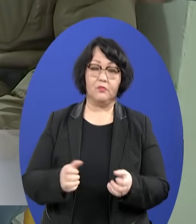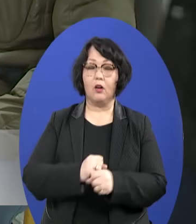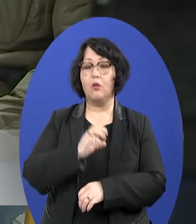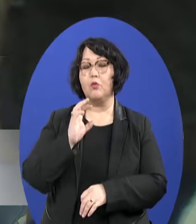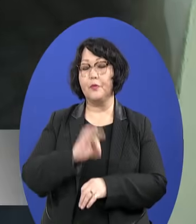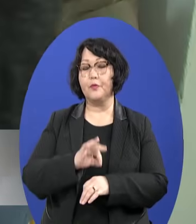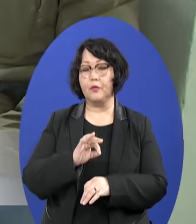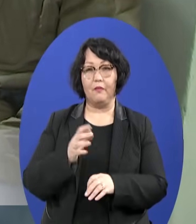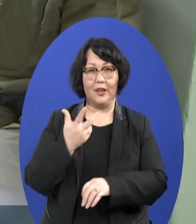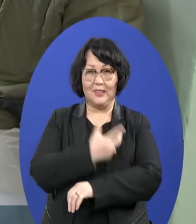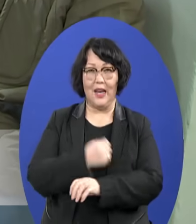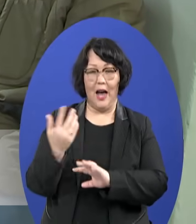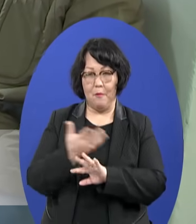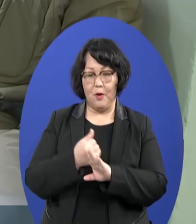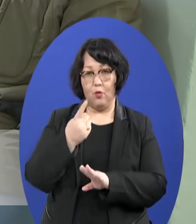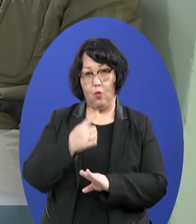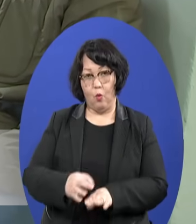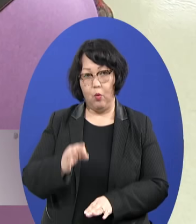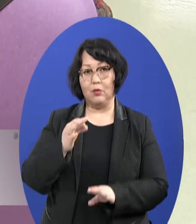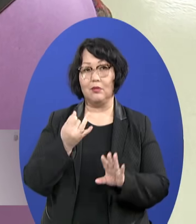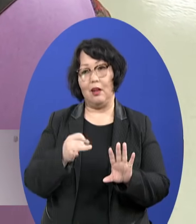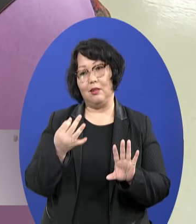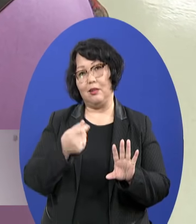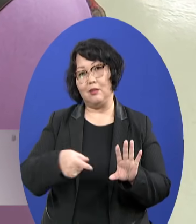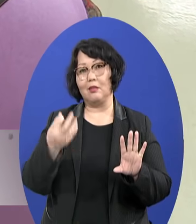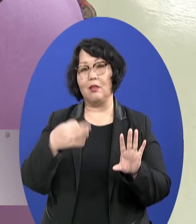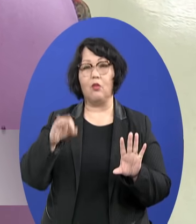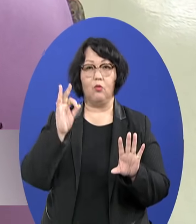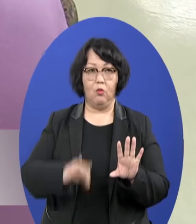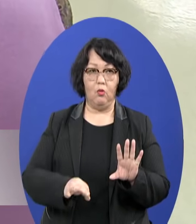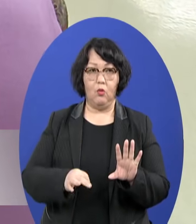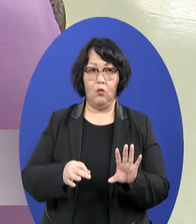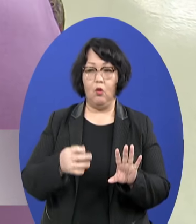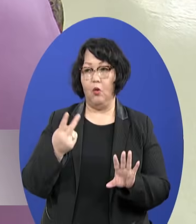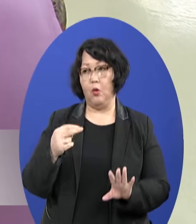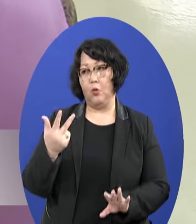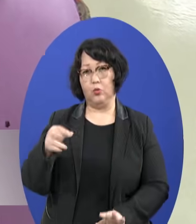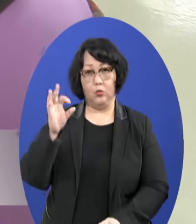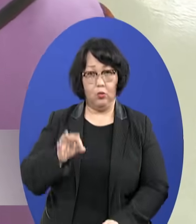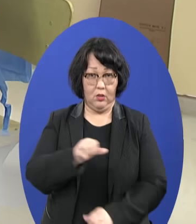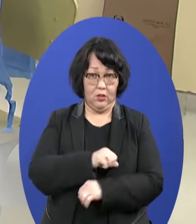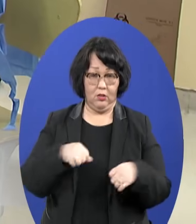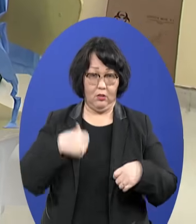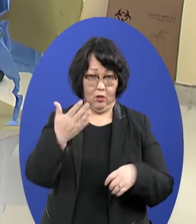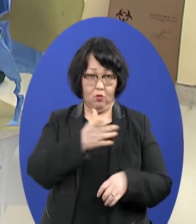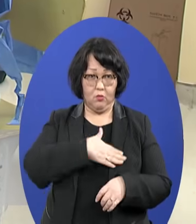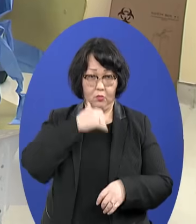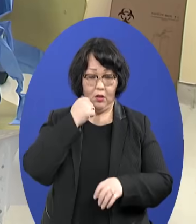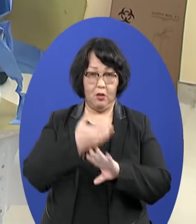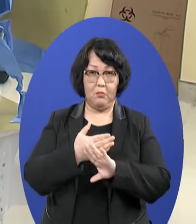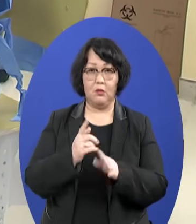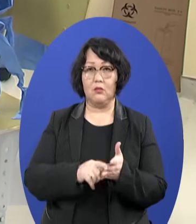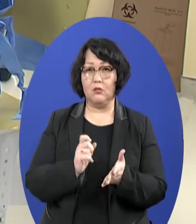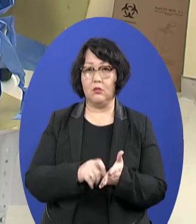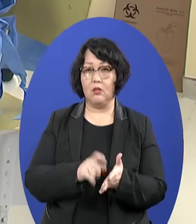хамгаалах хувь 70-80 гэдгийг эрдэмтэд тогтоогод байгаа юм а. Иймээс үлдсэн хувь нь иргэн танаас өөрөөс шалтгаална. Өөрөөр хэлбэл